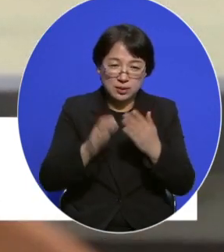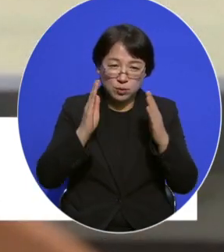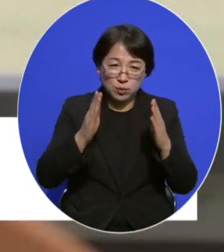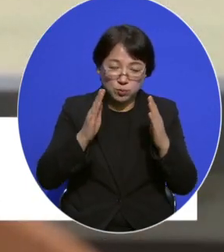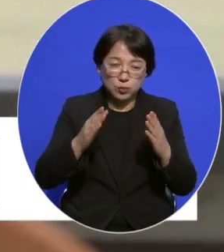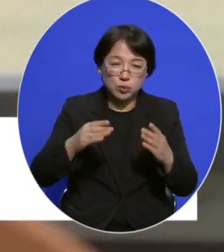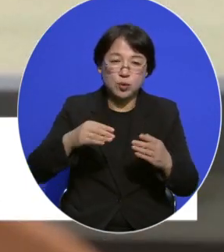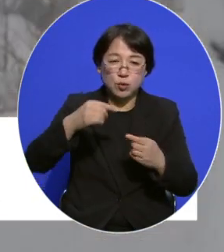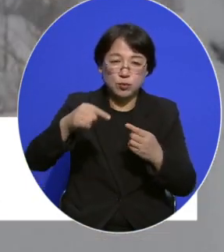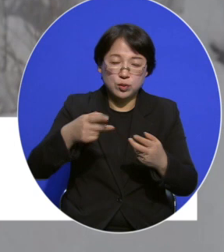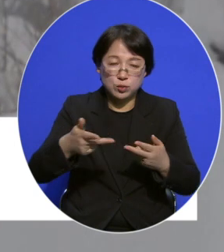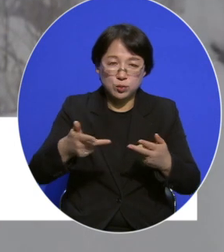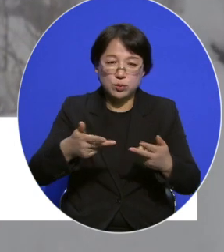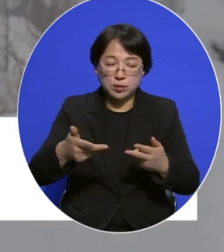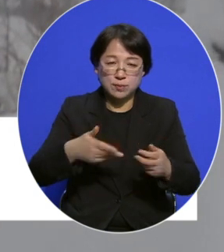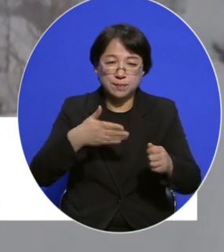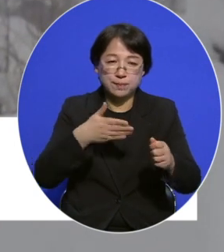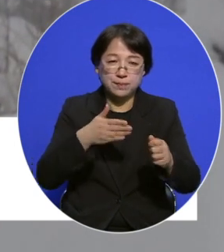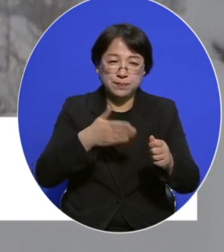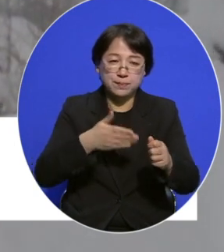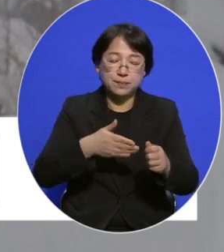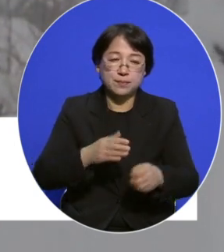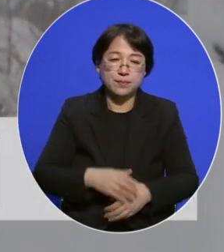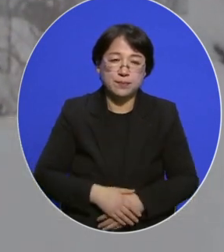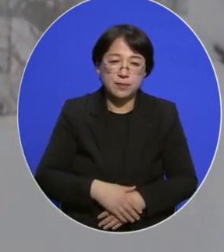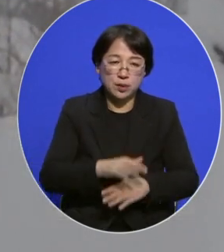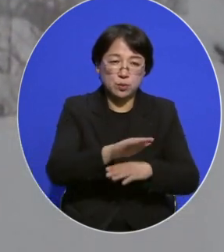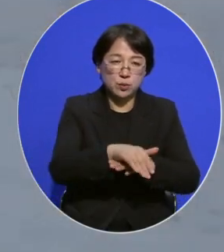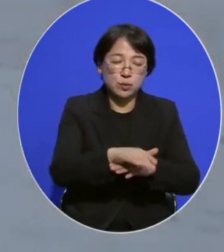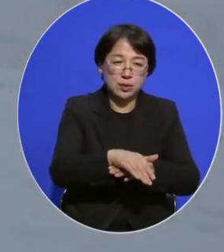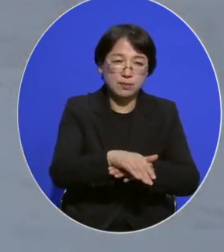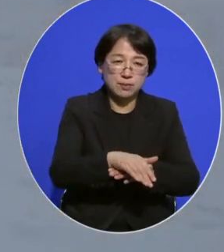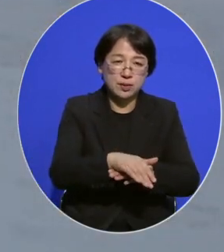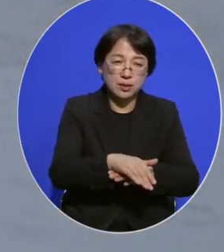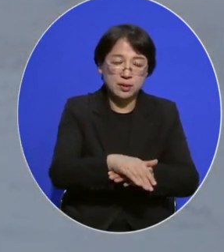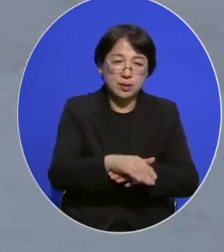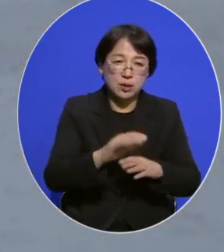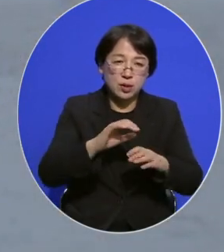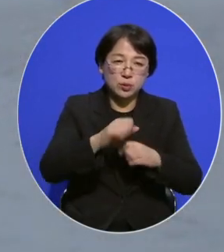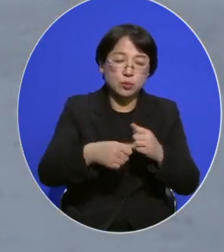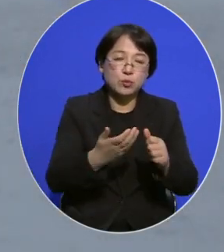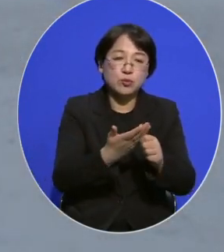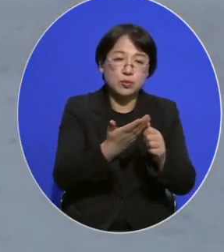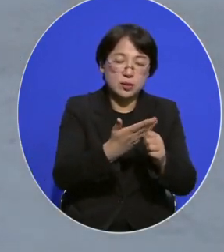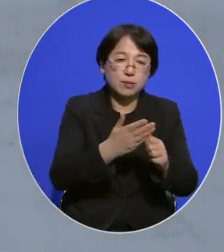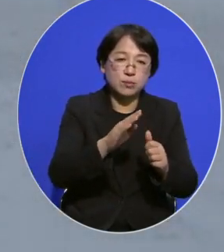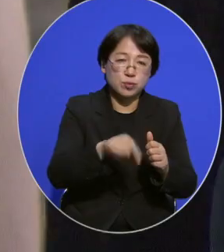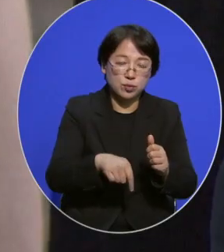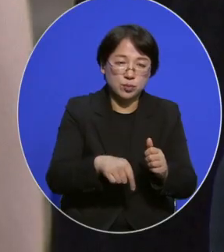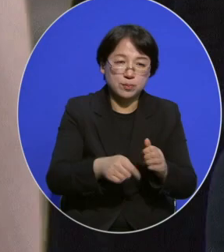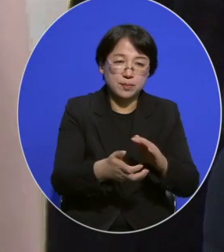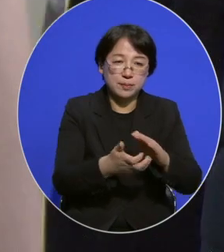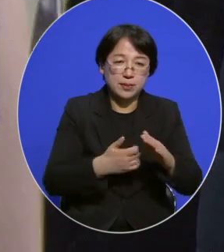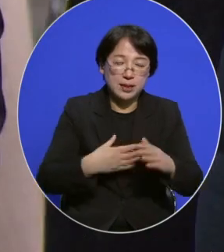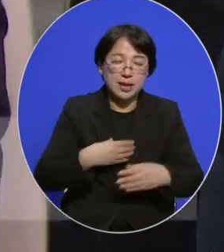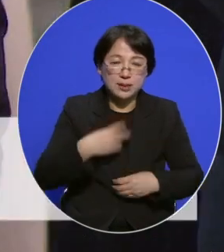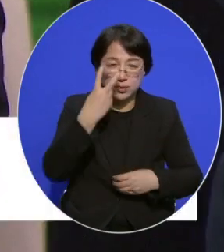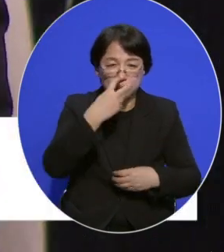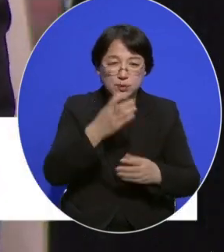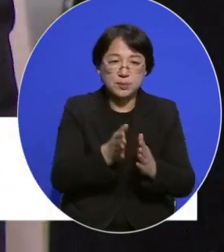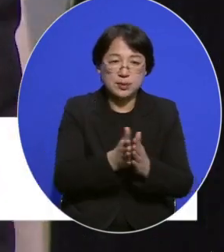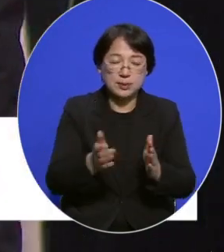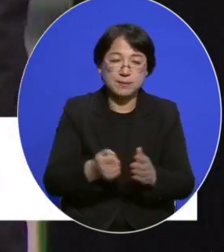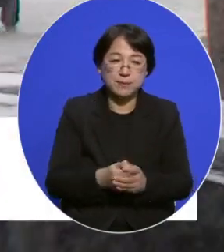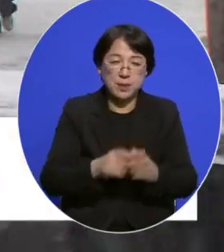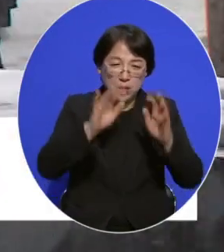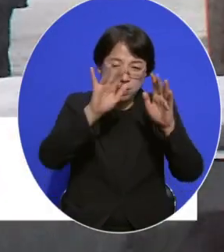수 있도록 했습니다. 농림축산식품부도 대설, 한파 취약 지역에 대한 사전 안전점검에 나섰습니다. 기상청은 큰 눈과